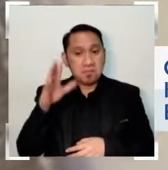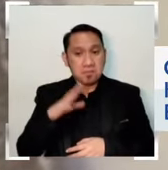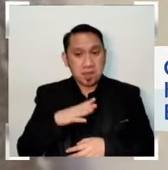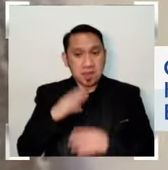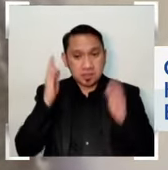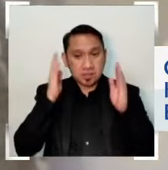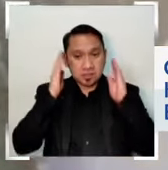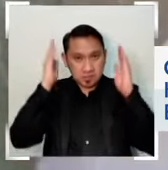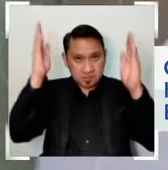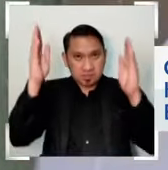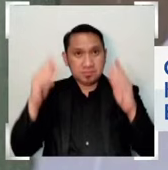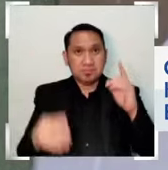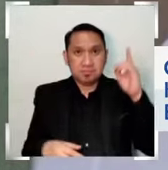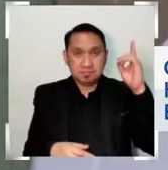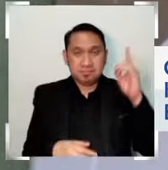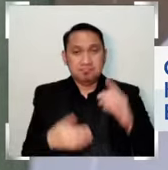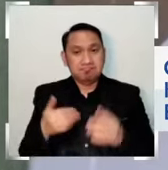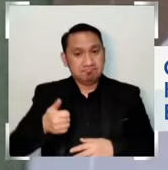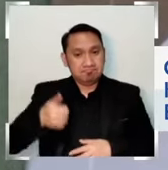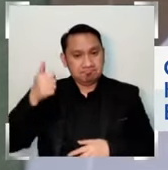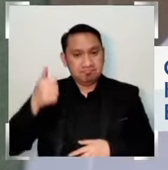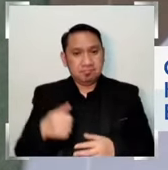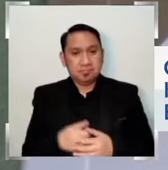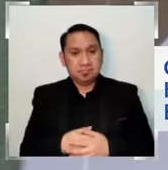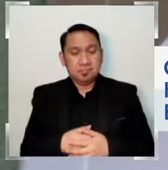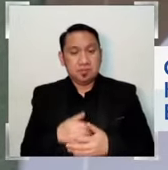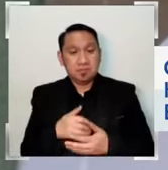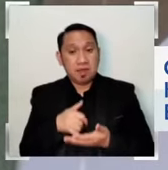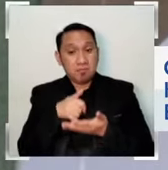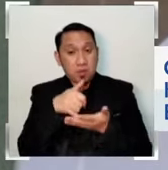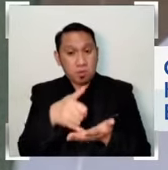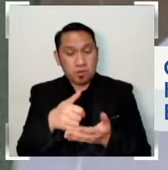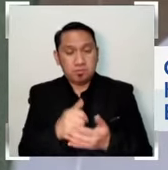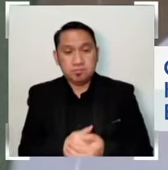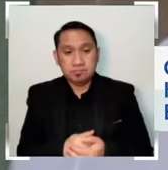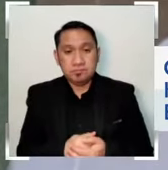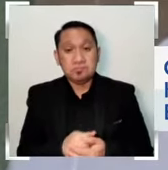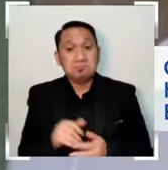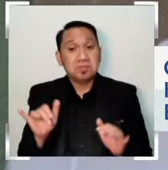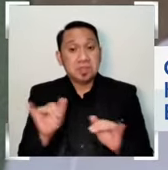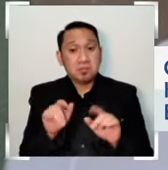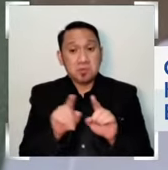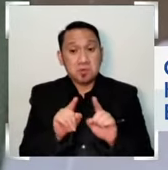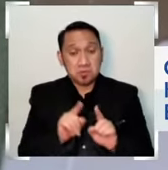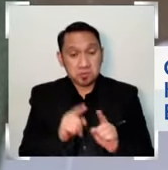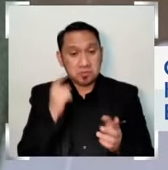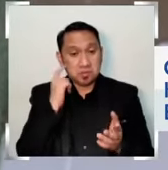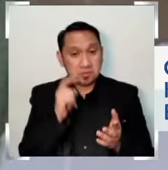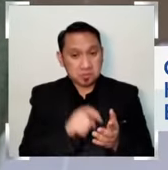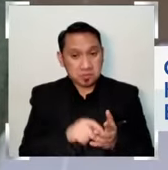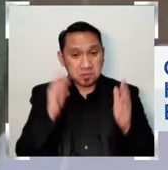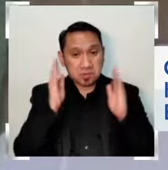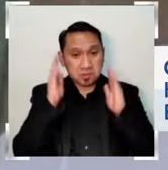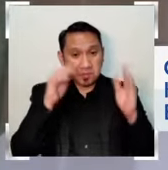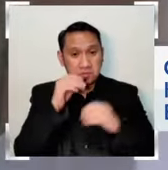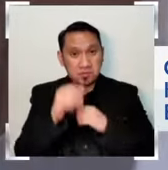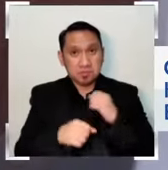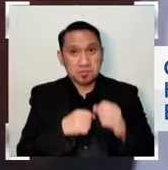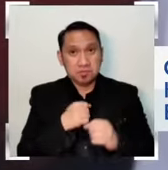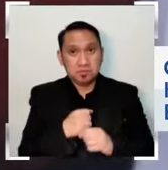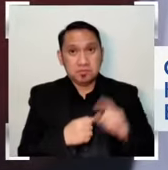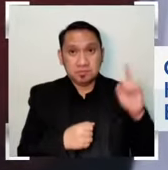isang award-giving body. Noong 2021, kinilala rin siya bilang Chef of the Year ng World Gourmet